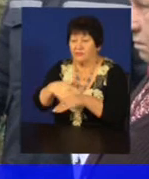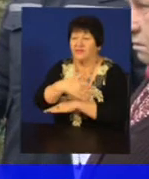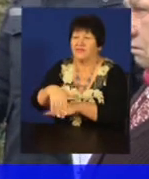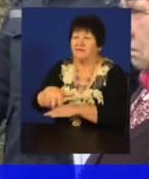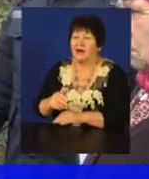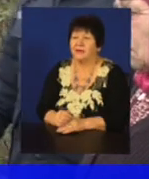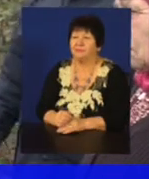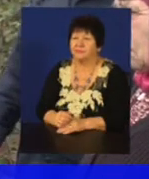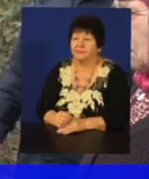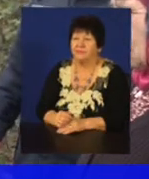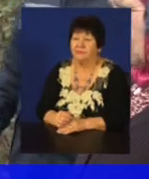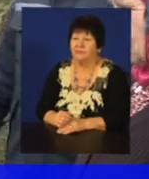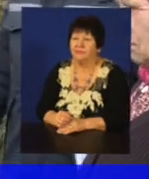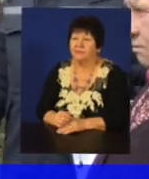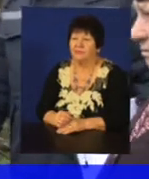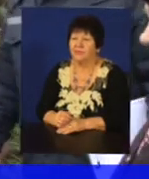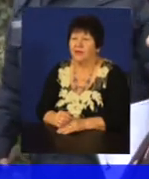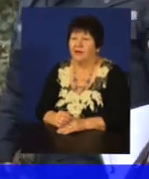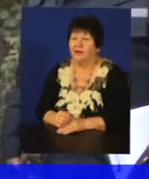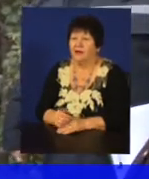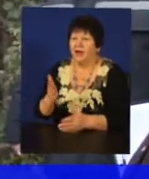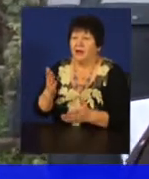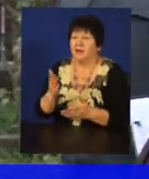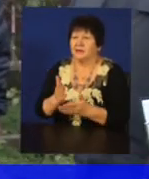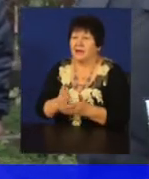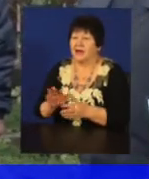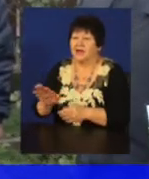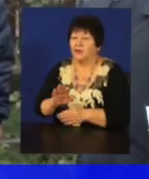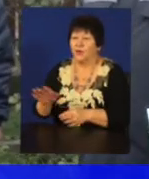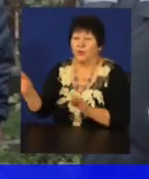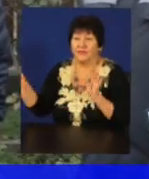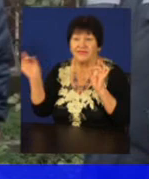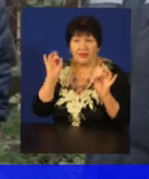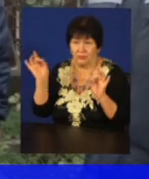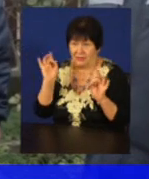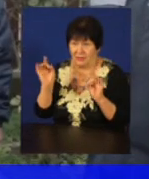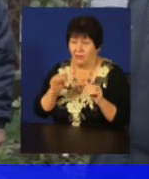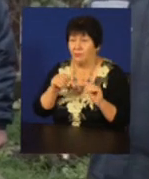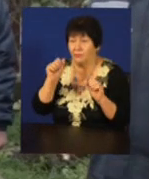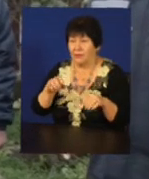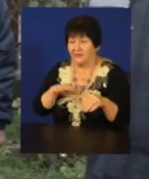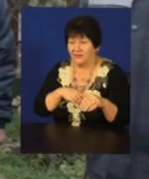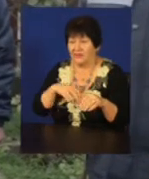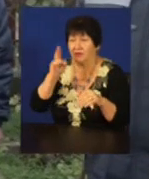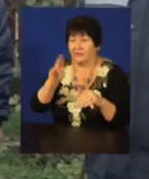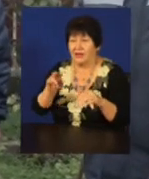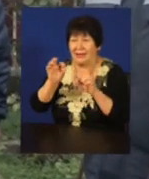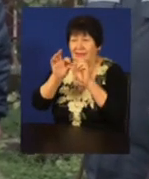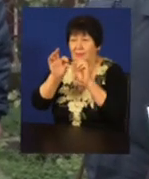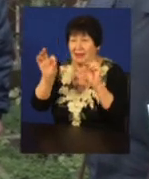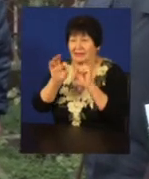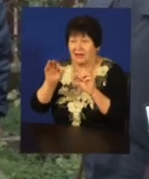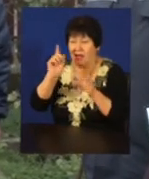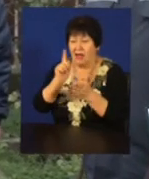că dacă nu țăuie. Și... Apoi las ies fumul și apă să se vede. Dacă nu țăuie, poate fi că s-a terminat cronul ăsta, bateria, și trebuie